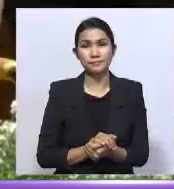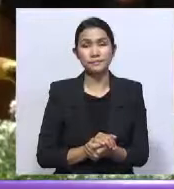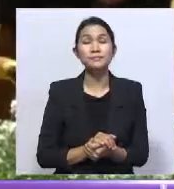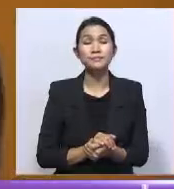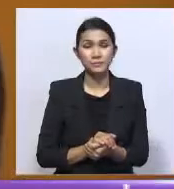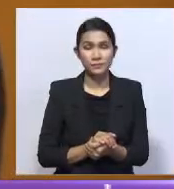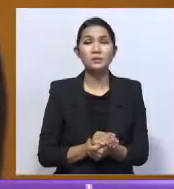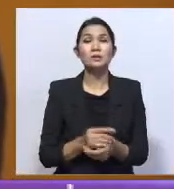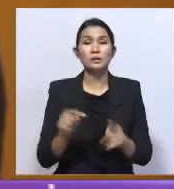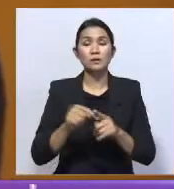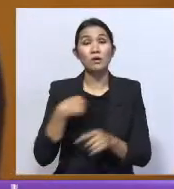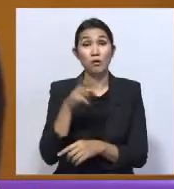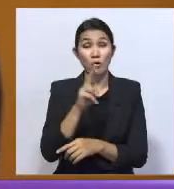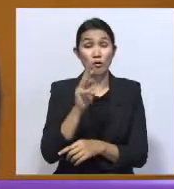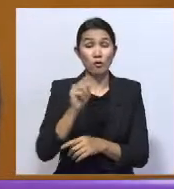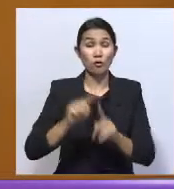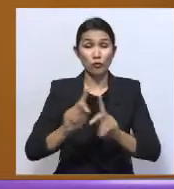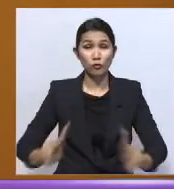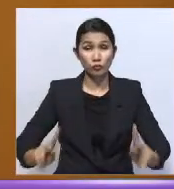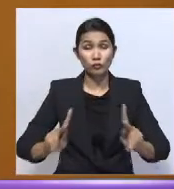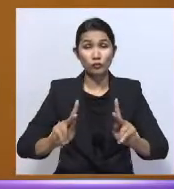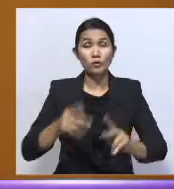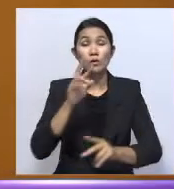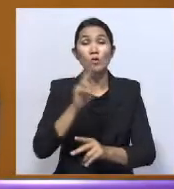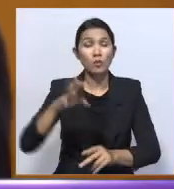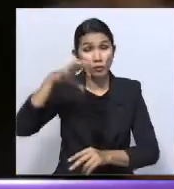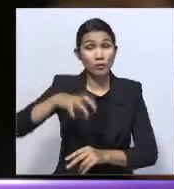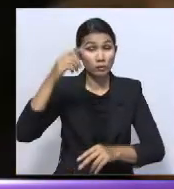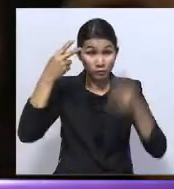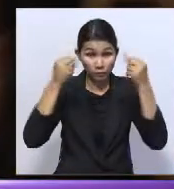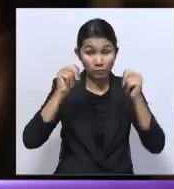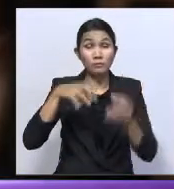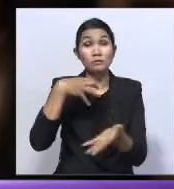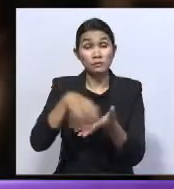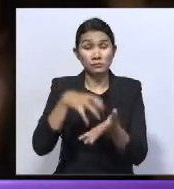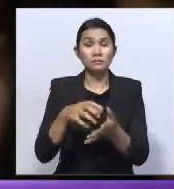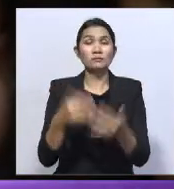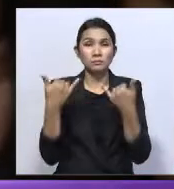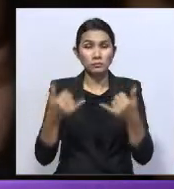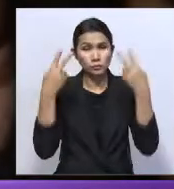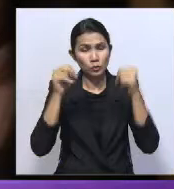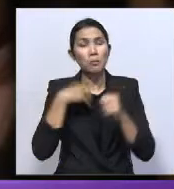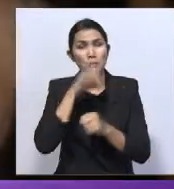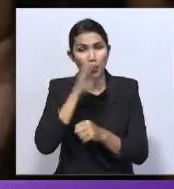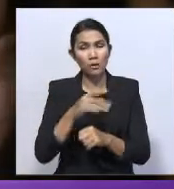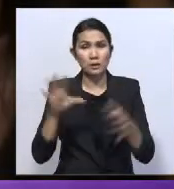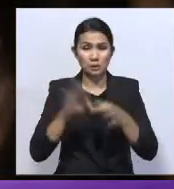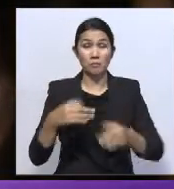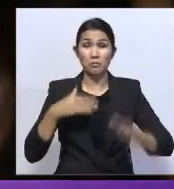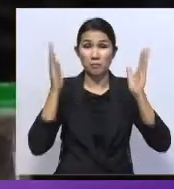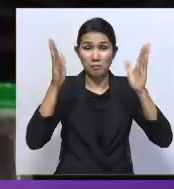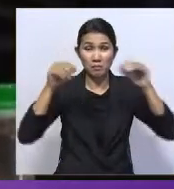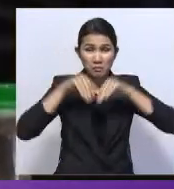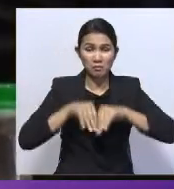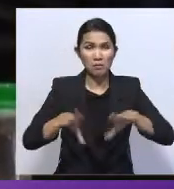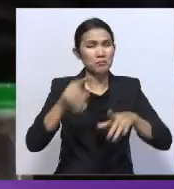นายกอบศักดิ์ภูตระกูลรัฐมนตรีประจำสำนักนายกรัฐมนตรีได้กล่าวว่านายกรัฐมนตรียังมองว่าการประชาสัมพันธ์ข้อมูลยัง